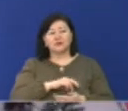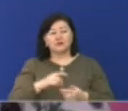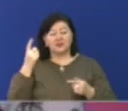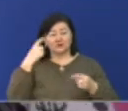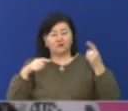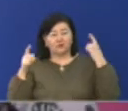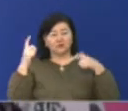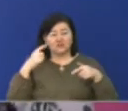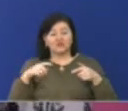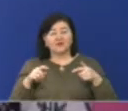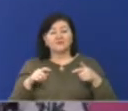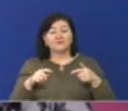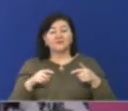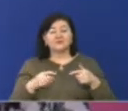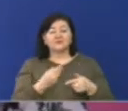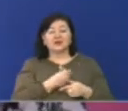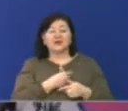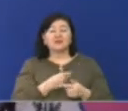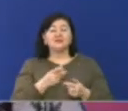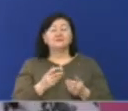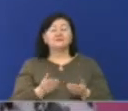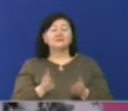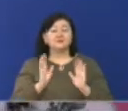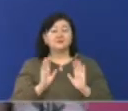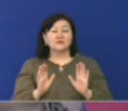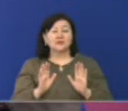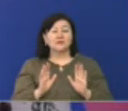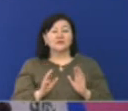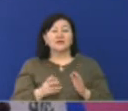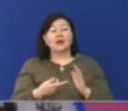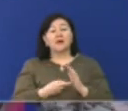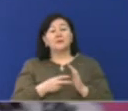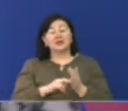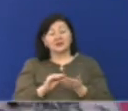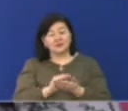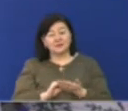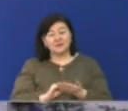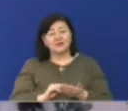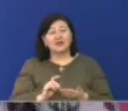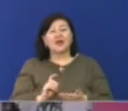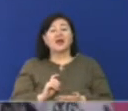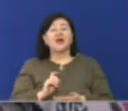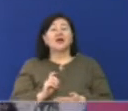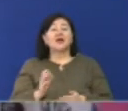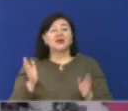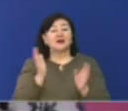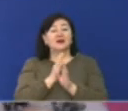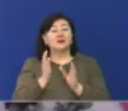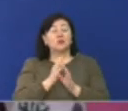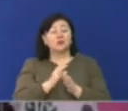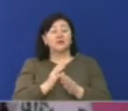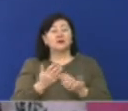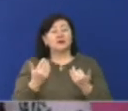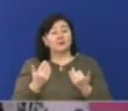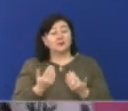показываем в основном, да, свое творчество. А хотим именно какие-то, может быть, через проекты, написание проектов, может быть, это экология, социальное направление будет. И в ходе